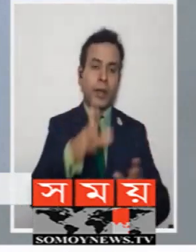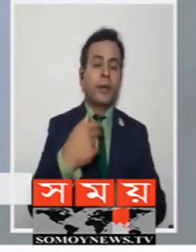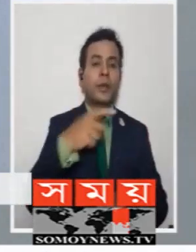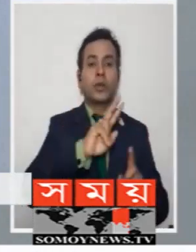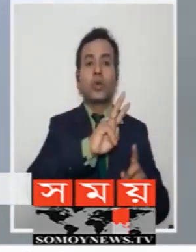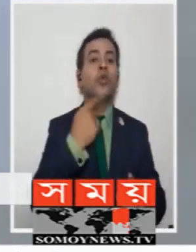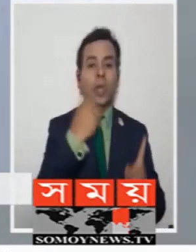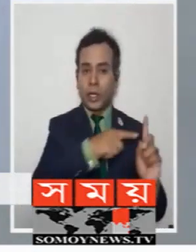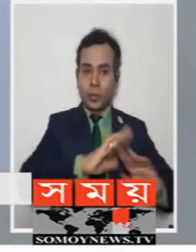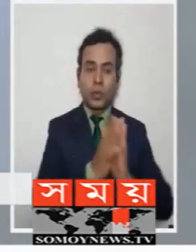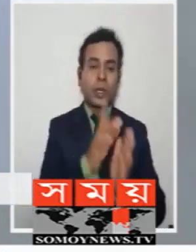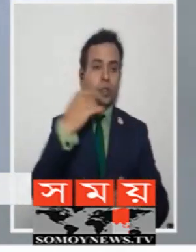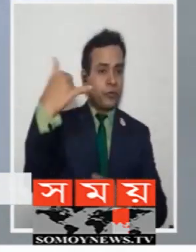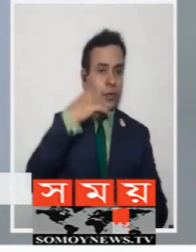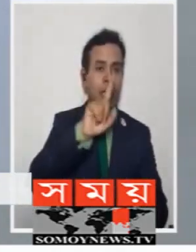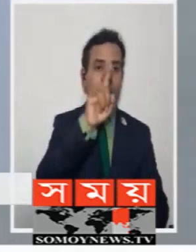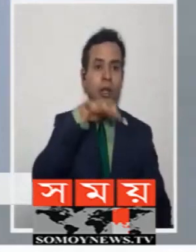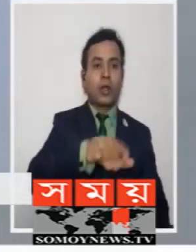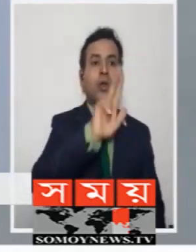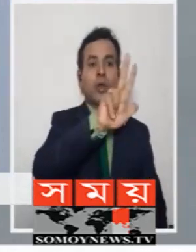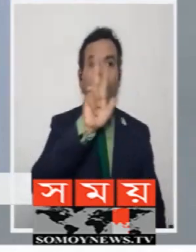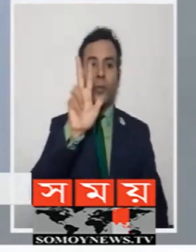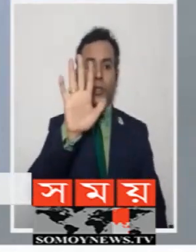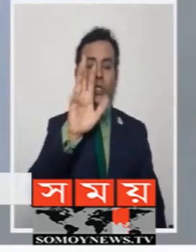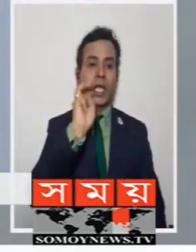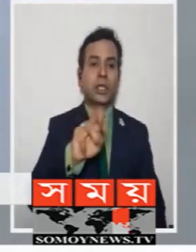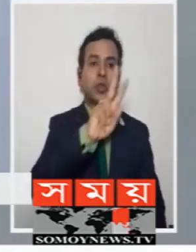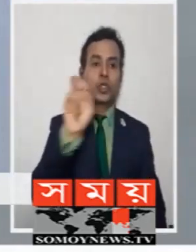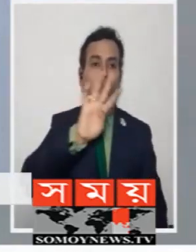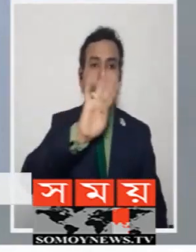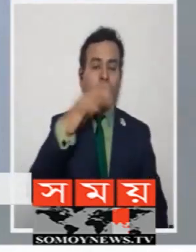1,85,245টি, এবং এ পর্যন্ত ফোন কল রিসিভ করা হয়েছে